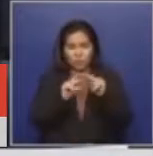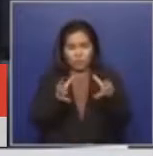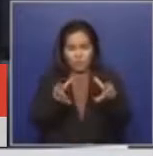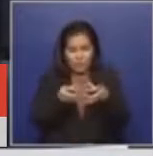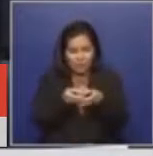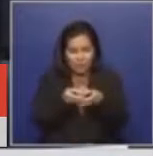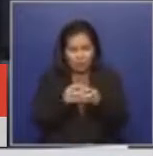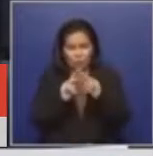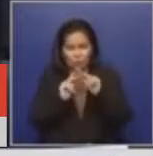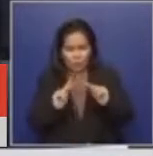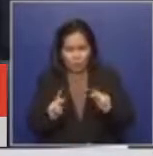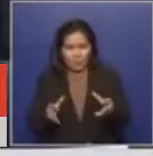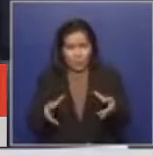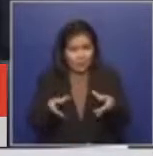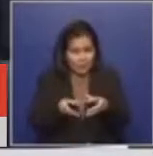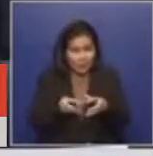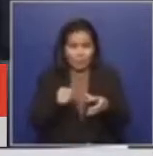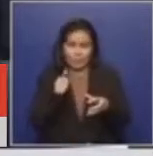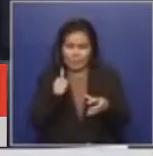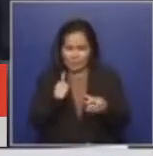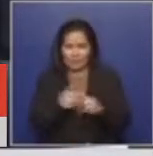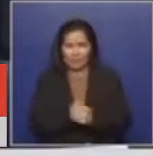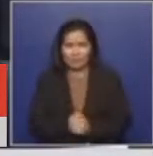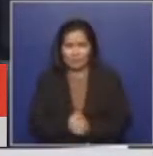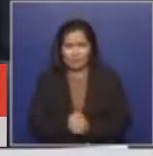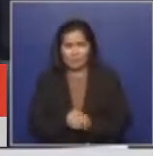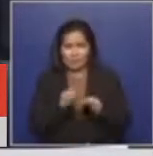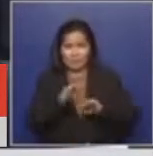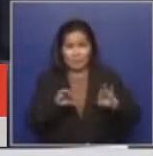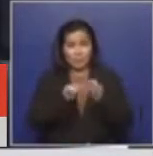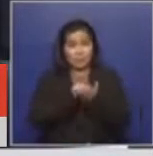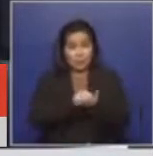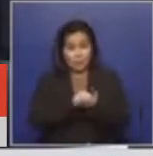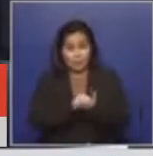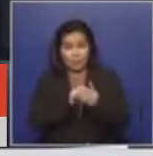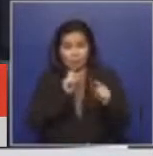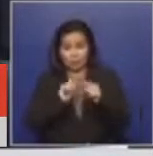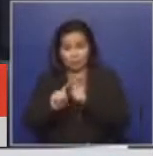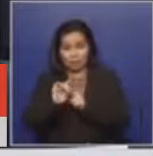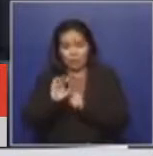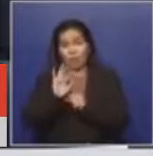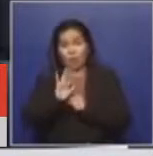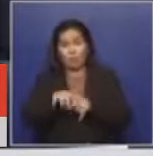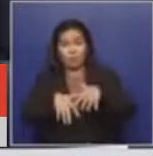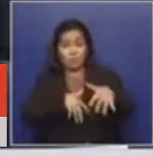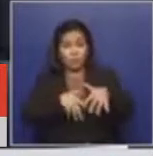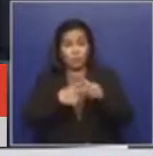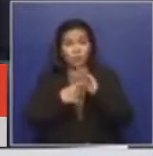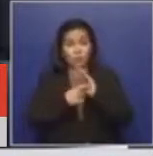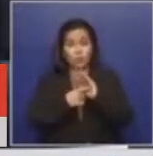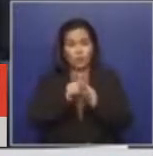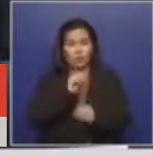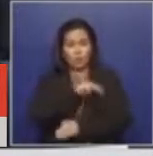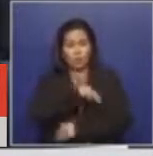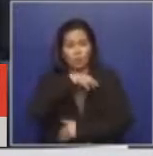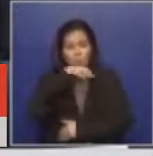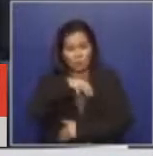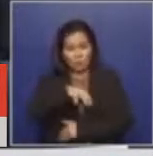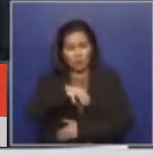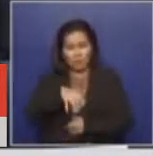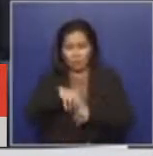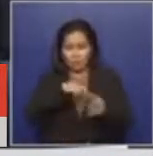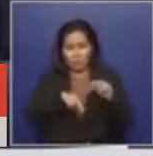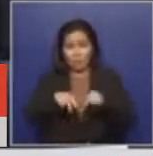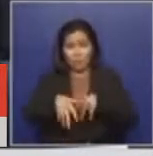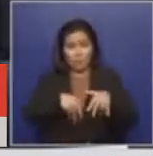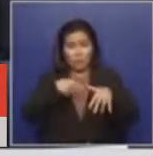จะเล็กลงทำไมส่วนบริการในส่วนปลายไม่ว่าจะเป็นโรงพยาบาล งบประมาณต่างๆจะไปถึงส่วนบริการพี่น้องประชาชน